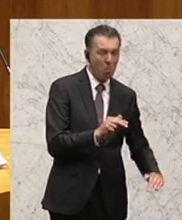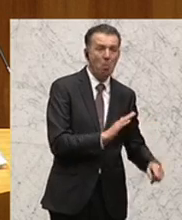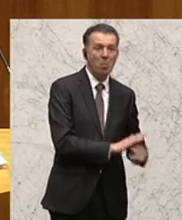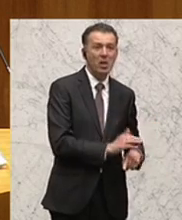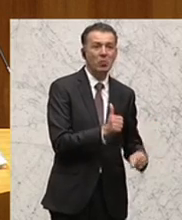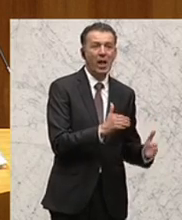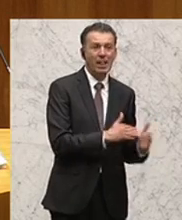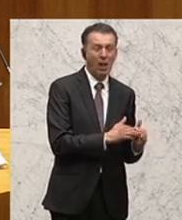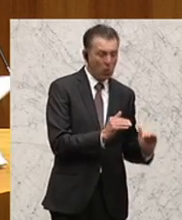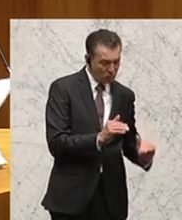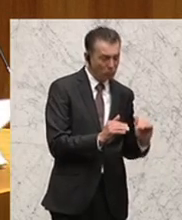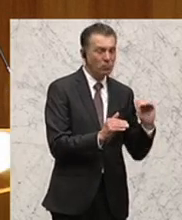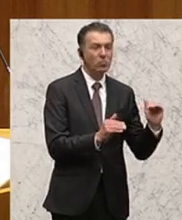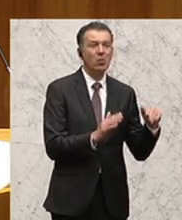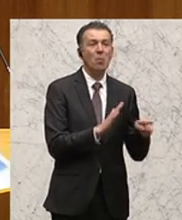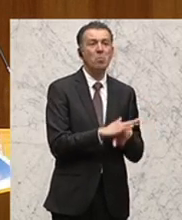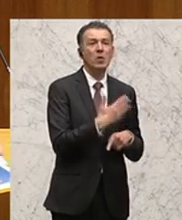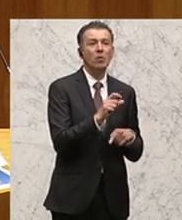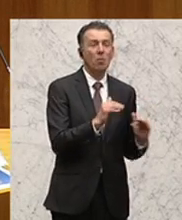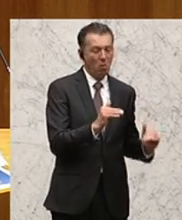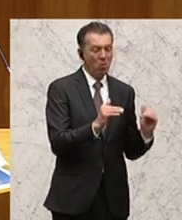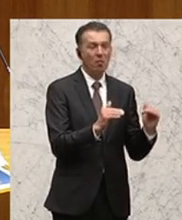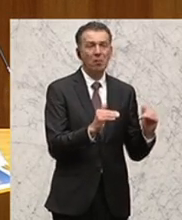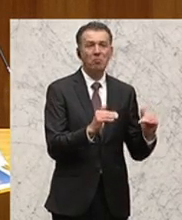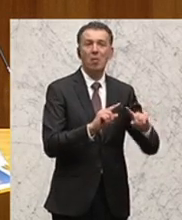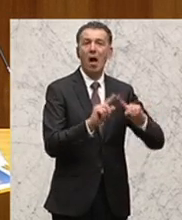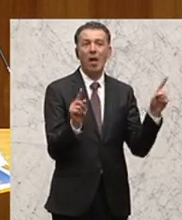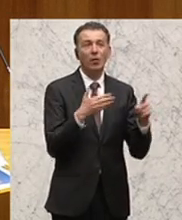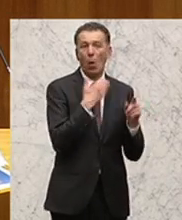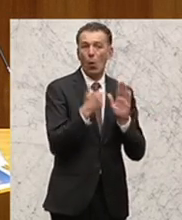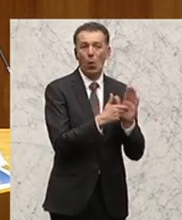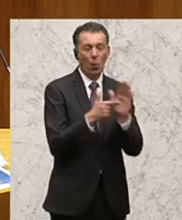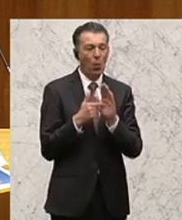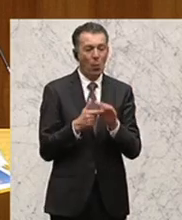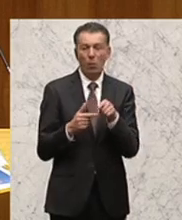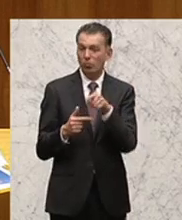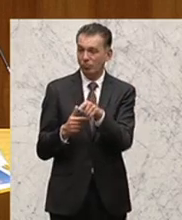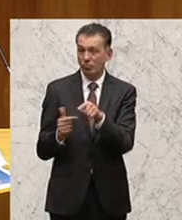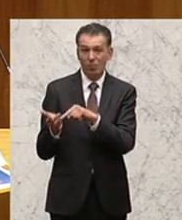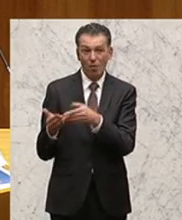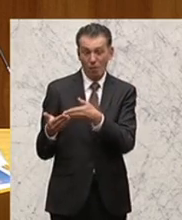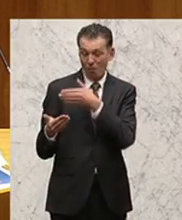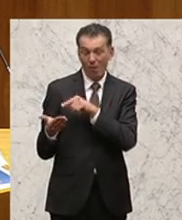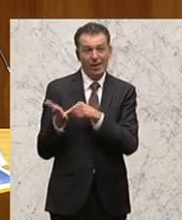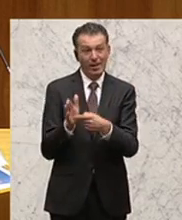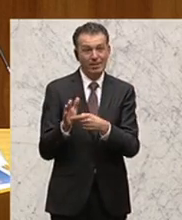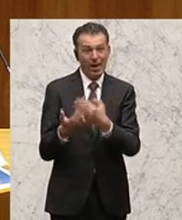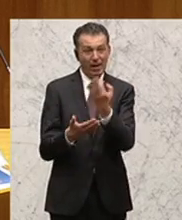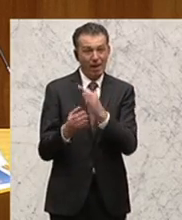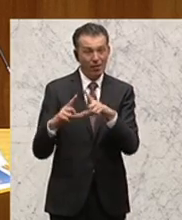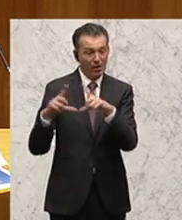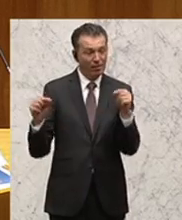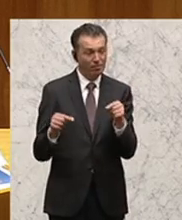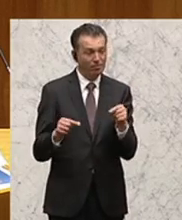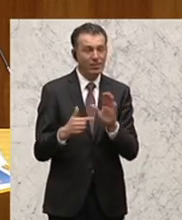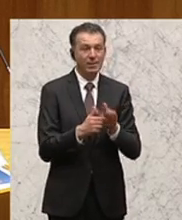Meeresniveau gegangen ist. Alles andere wird nicht beleuchtet. Und wenn mein Vorredner hier eine Grafik gezeigt hat, dann kann ich Ihnen auch eine zeigen. Das ist die Entwicklung